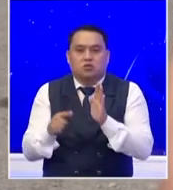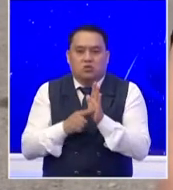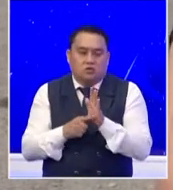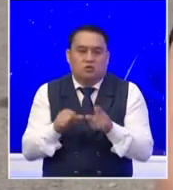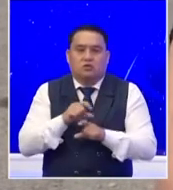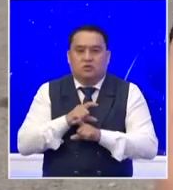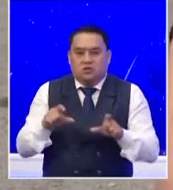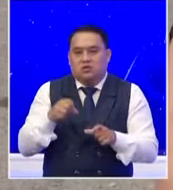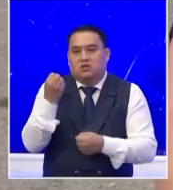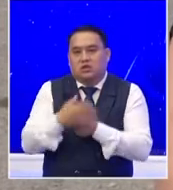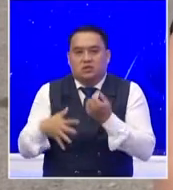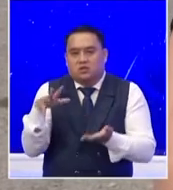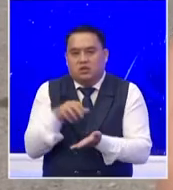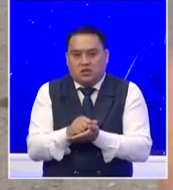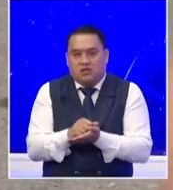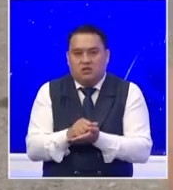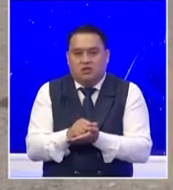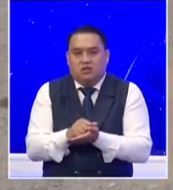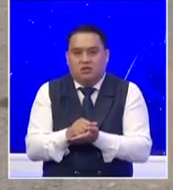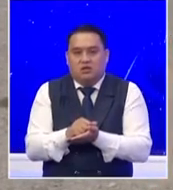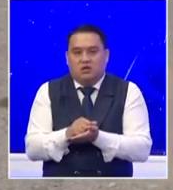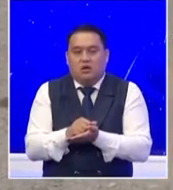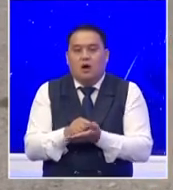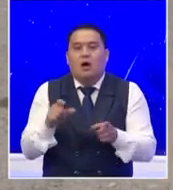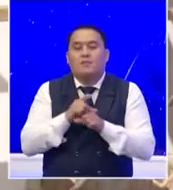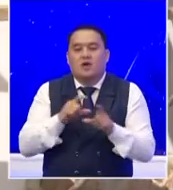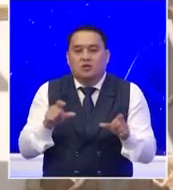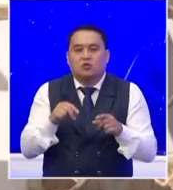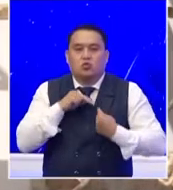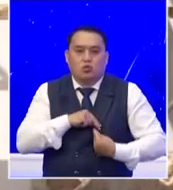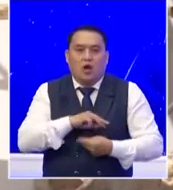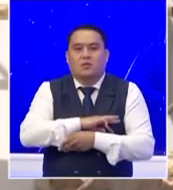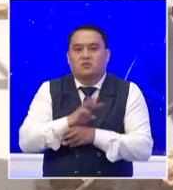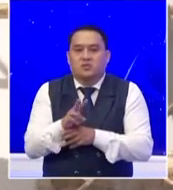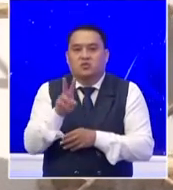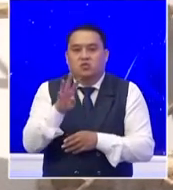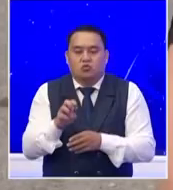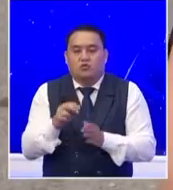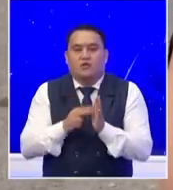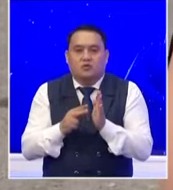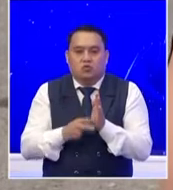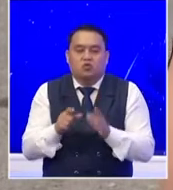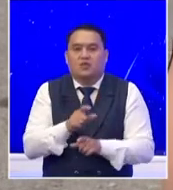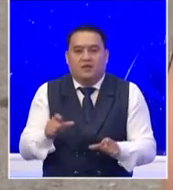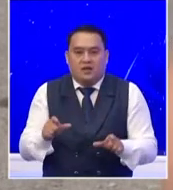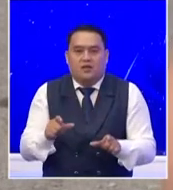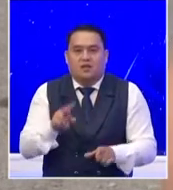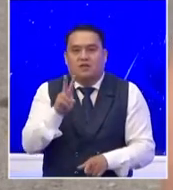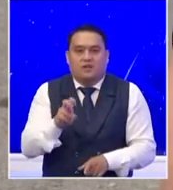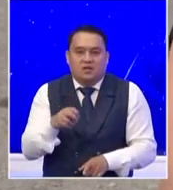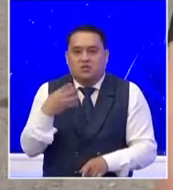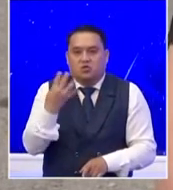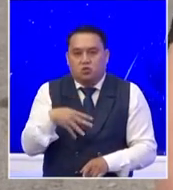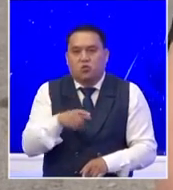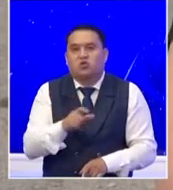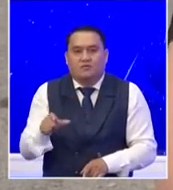767 через центры занятости. По объектам образования будет трудоустроено более 480 человек, в том числе